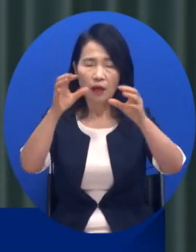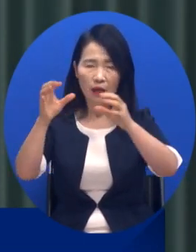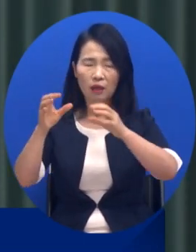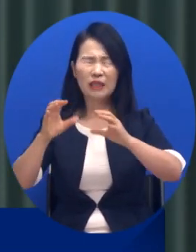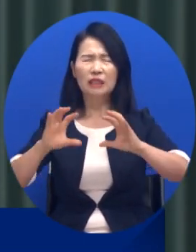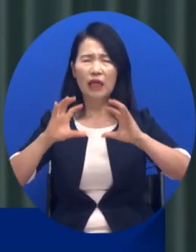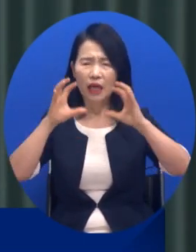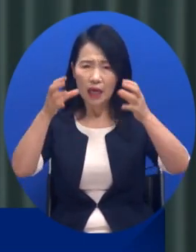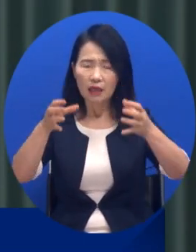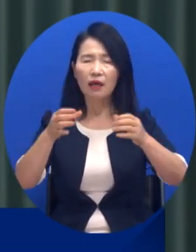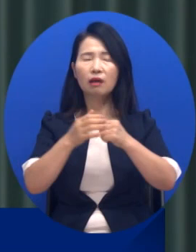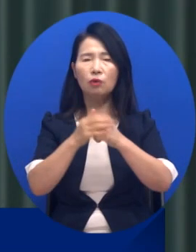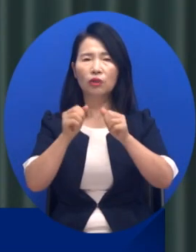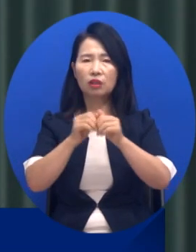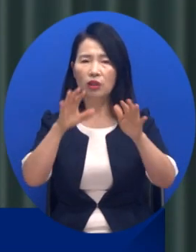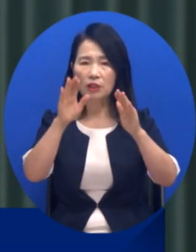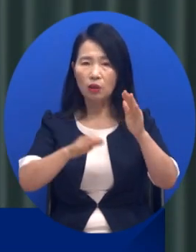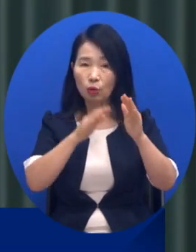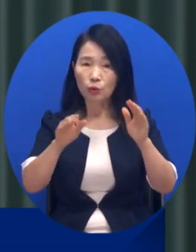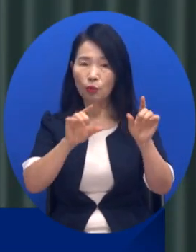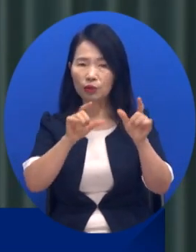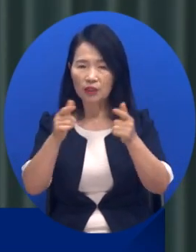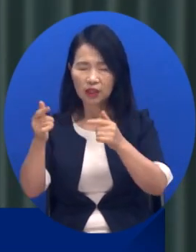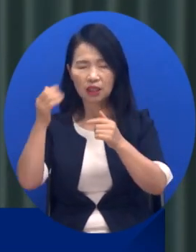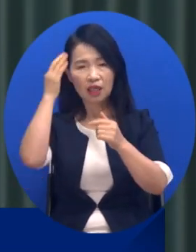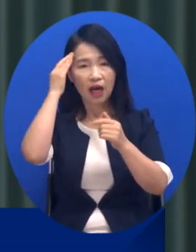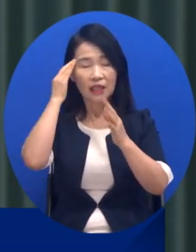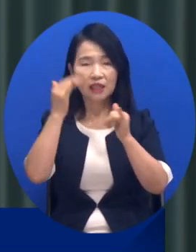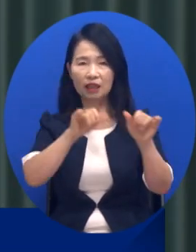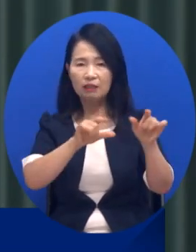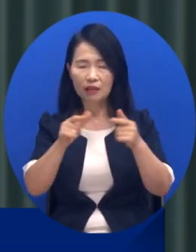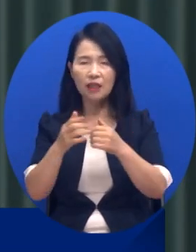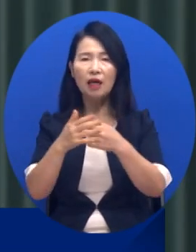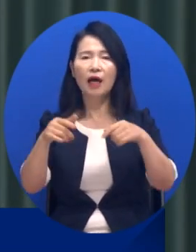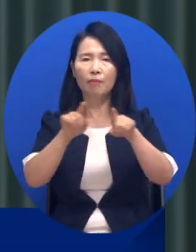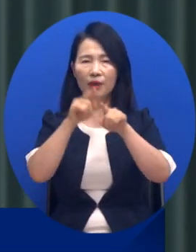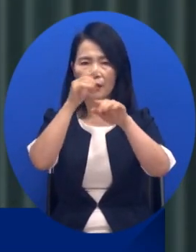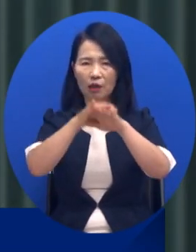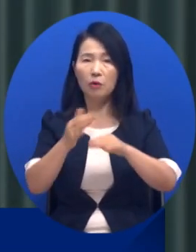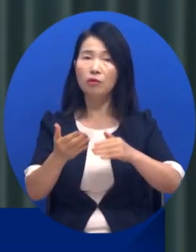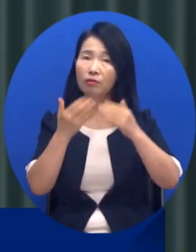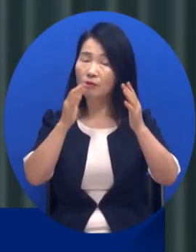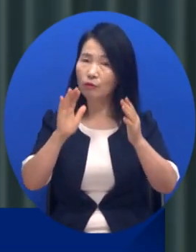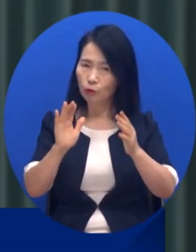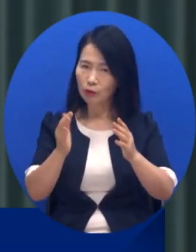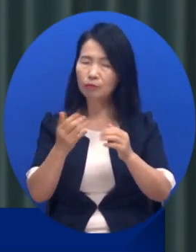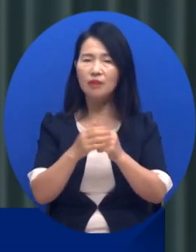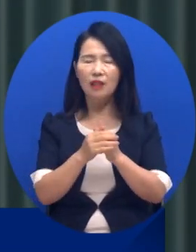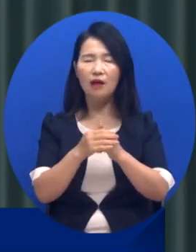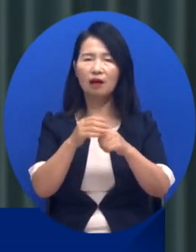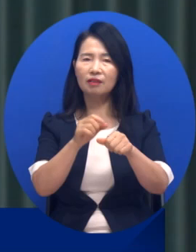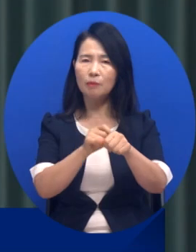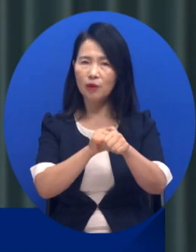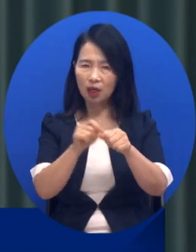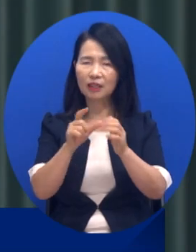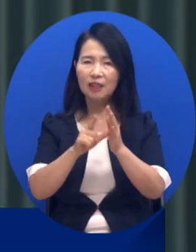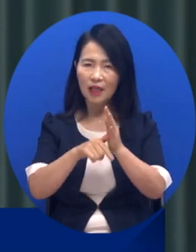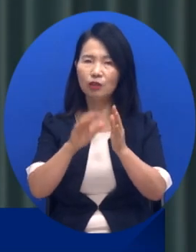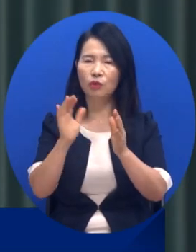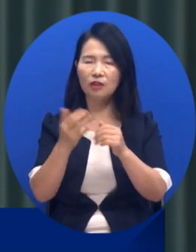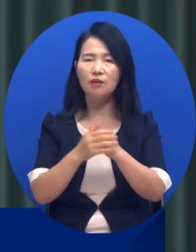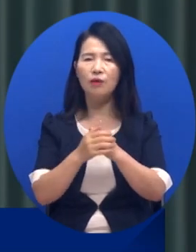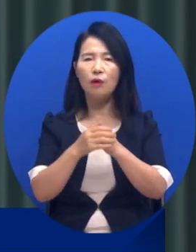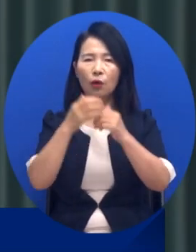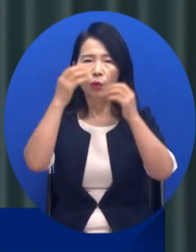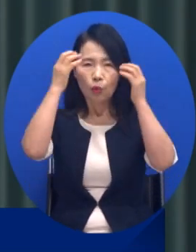세계 디아스포라가 함께 예배를 드릴 수 있게 되었습니다. 특별한 시간을 맞아